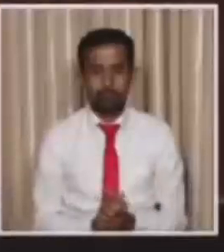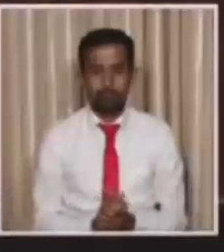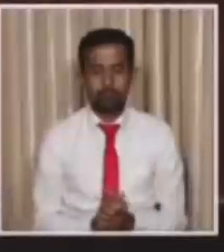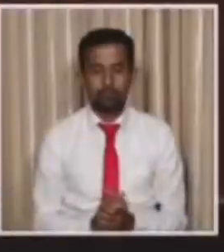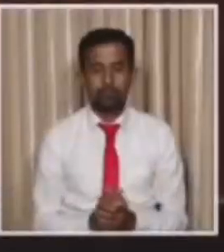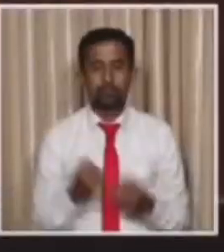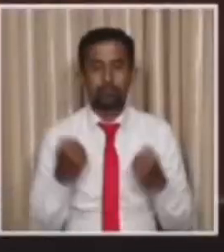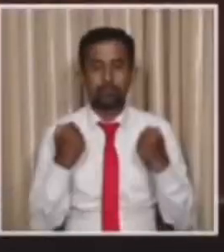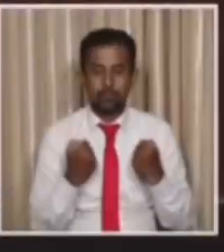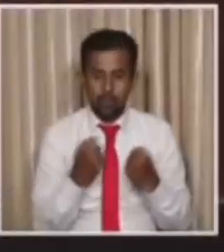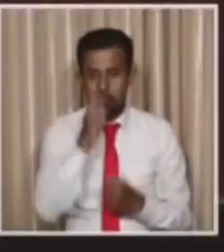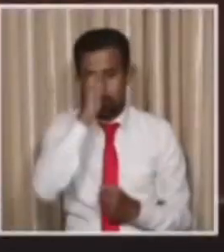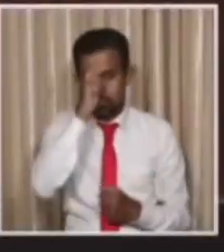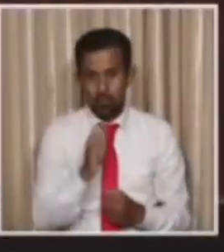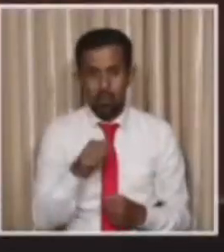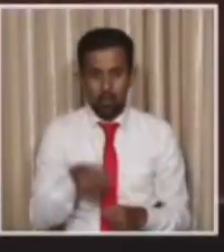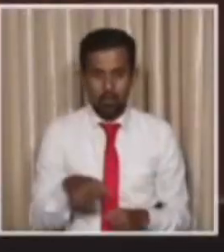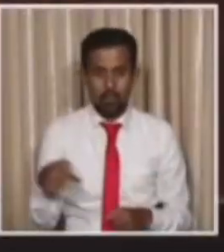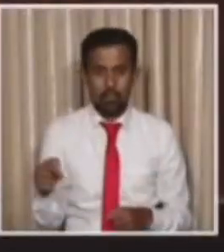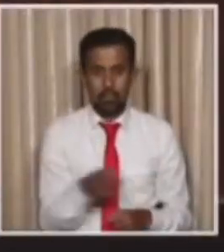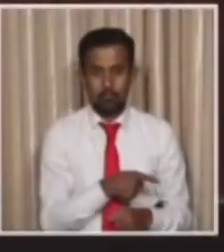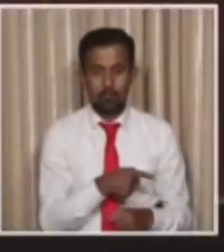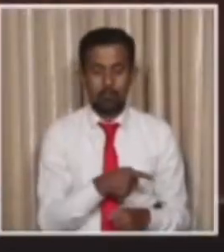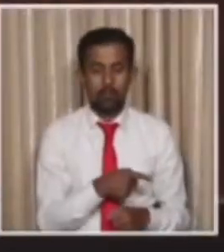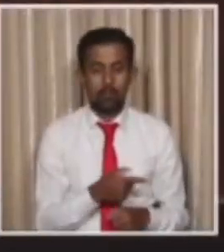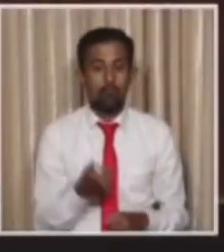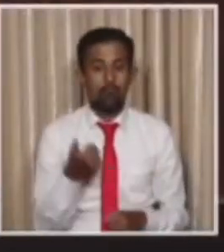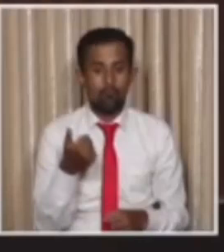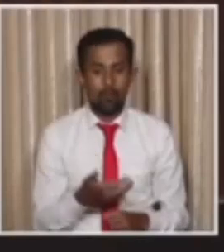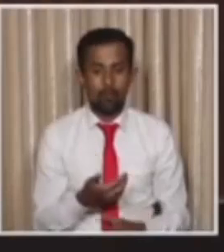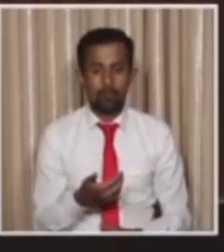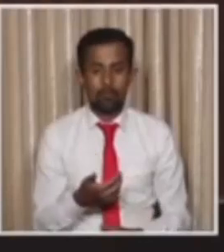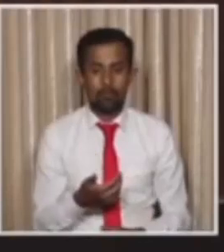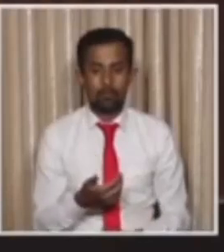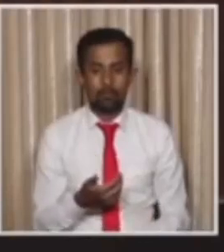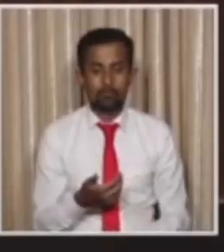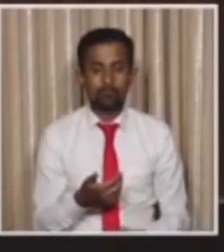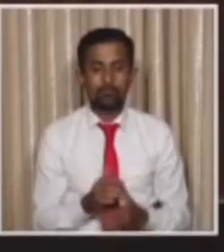ගරු සභාපතිතුමනි, අද දිනේ ඉතාම වැදගත්